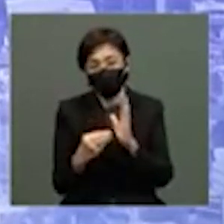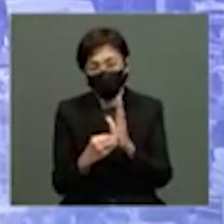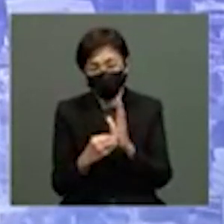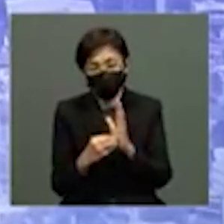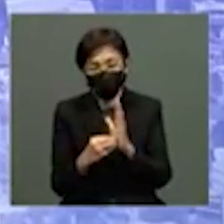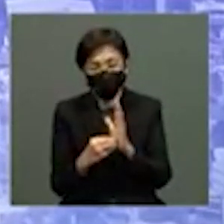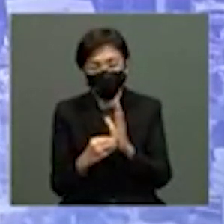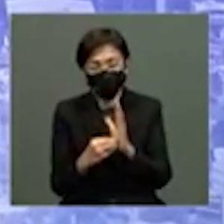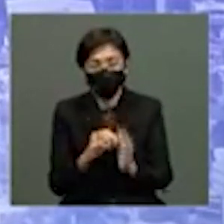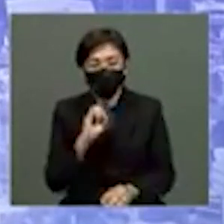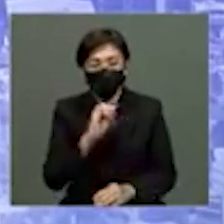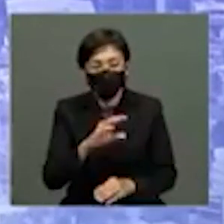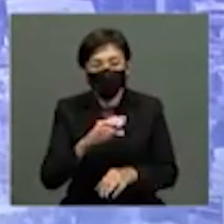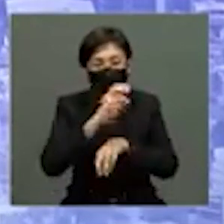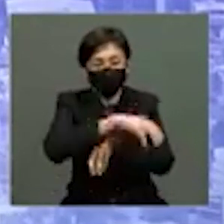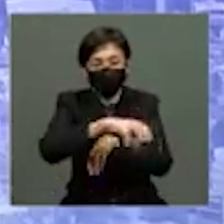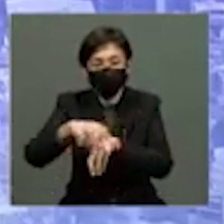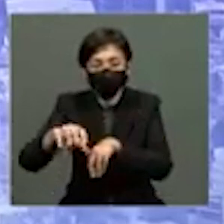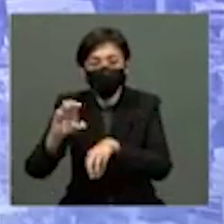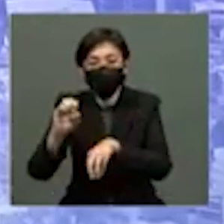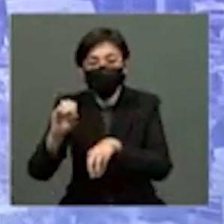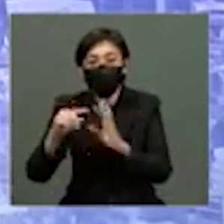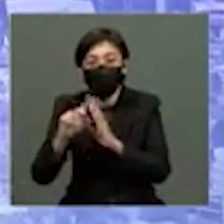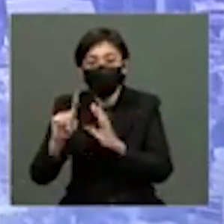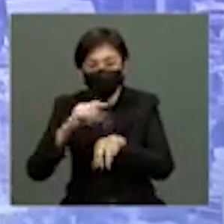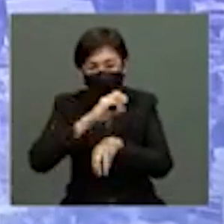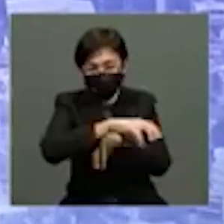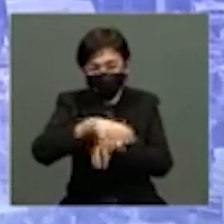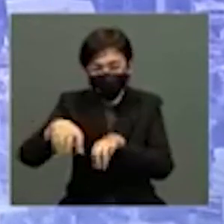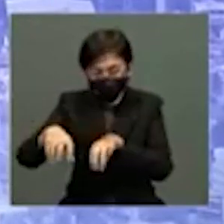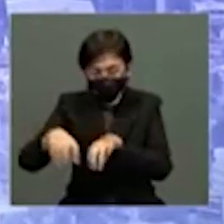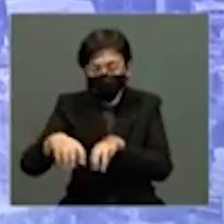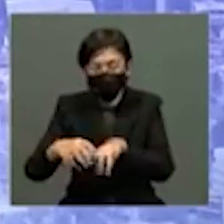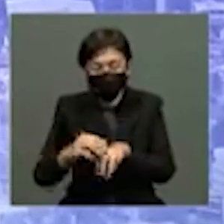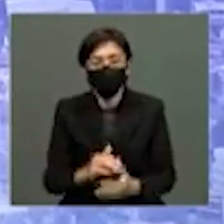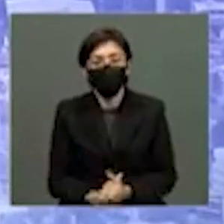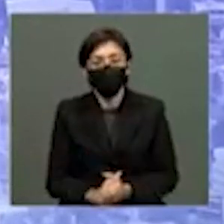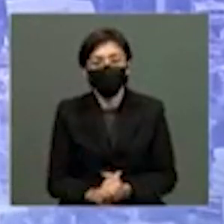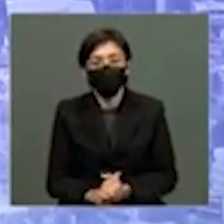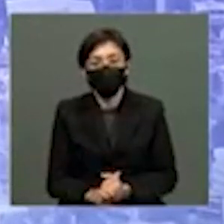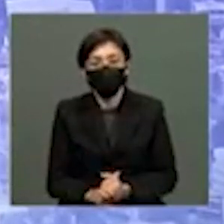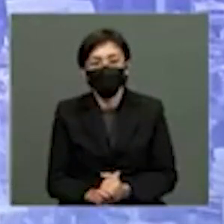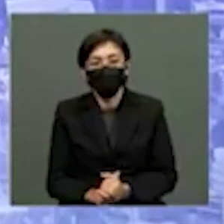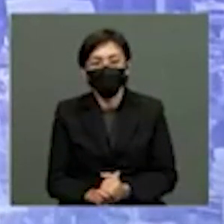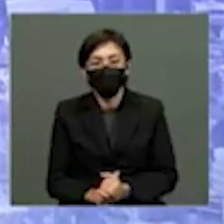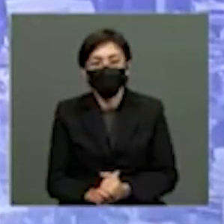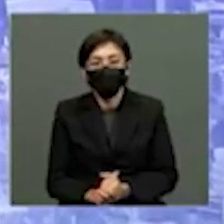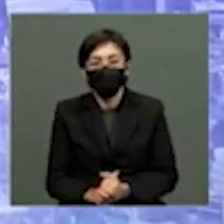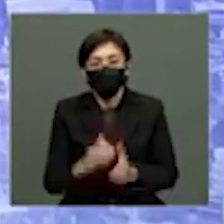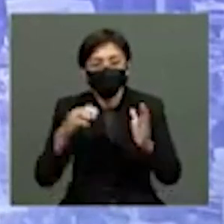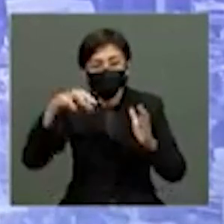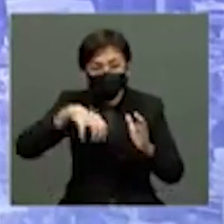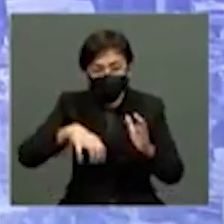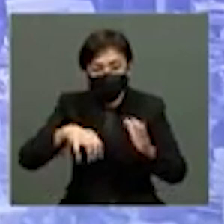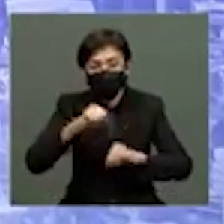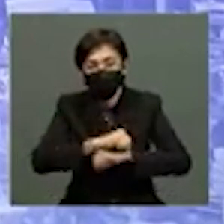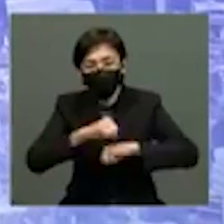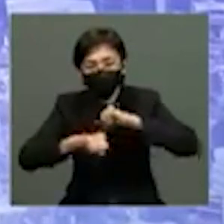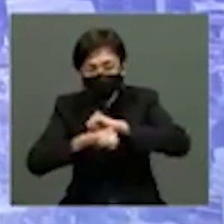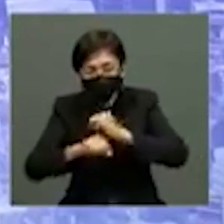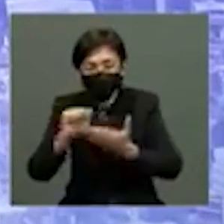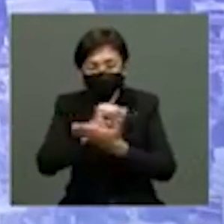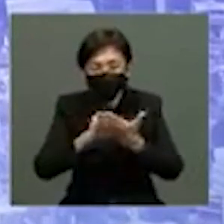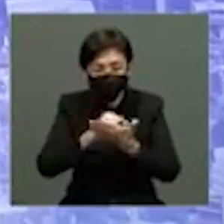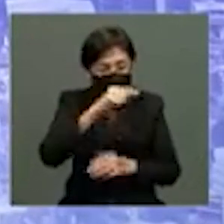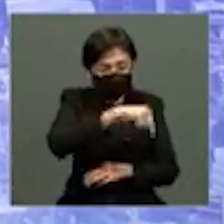จ้งไปยังสำนักงานเขตทุกแห่งได้รายงานผู้ที่เป็นอยู่ในแคมป์คนงานแล้วก็มีกลุ่มเสี่ยง